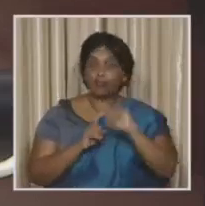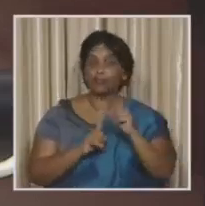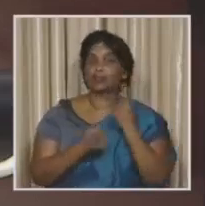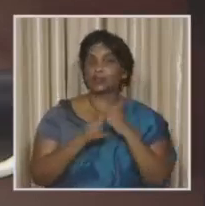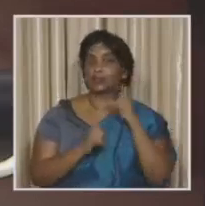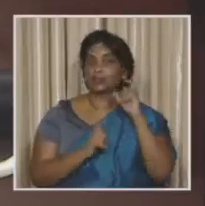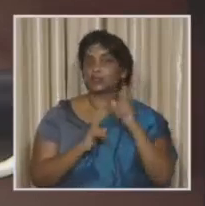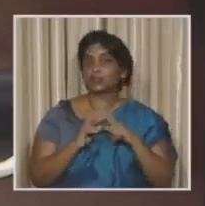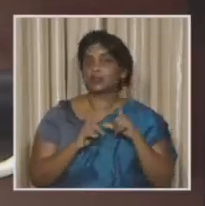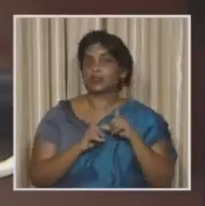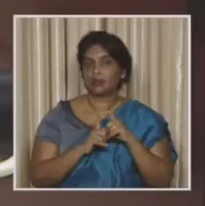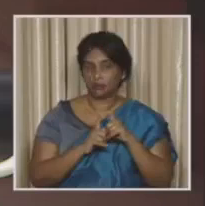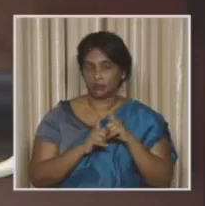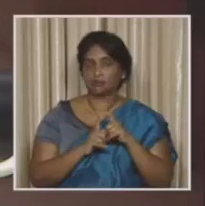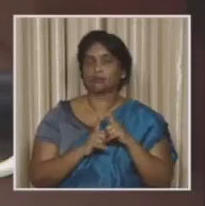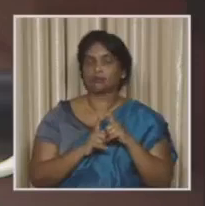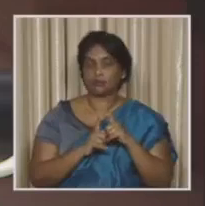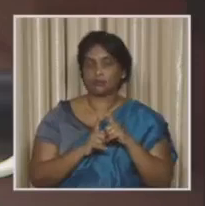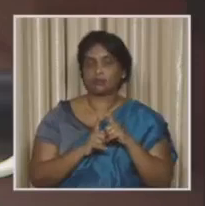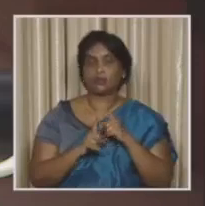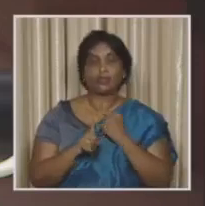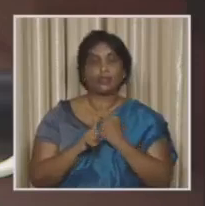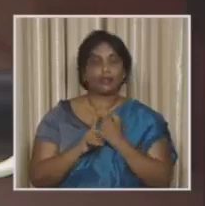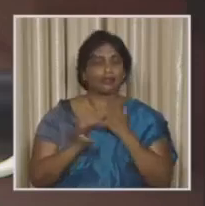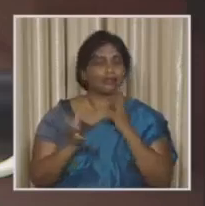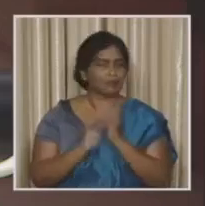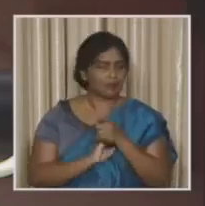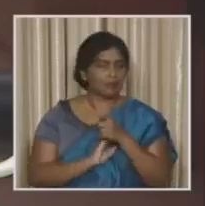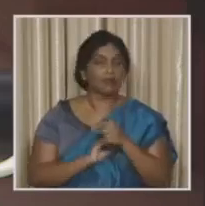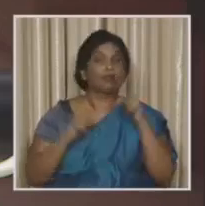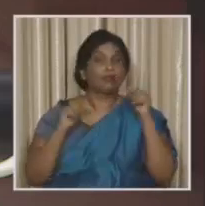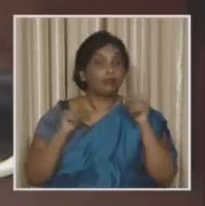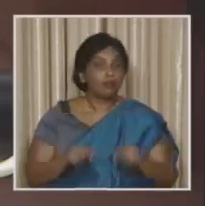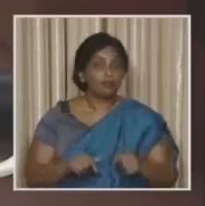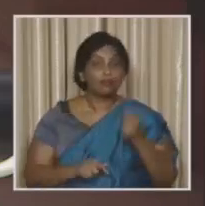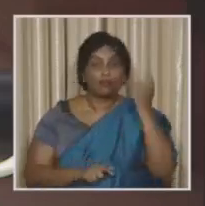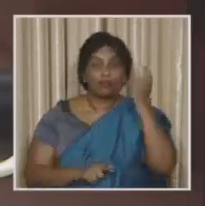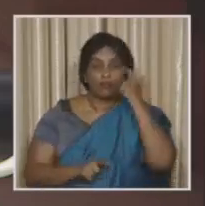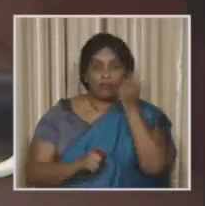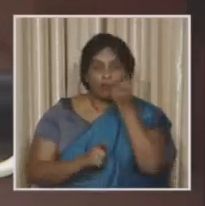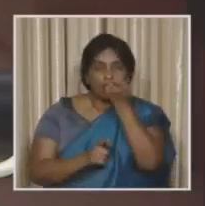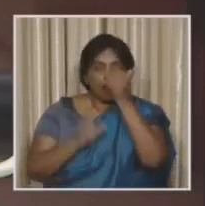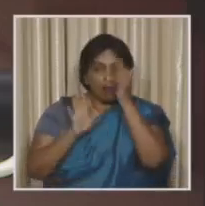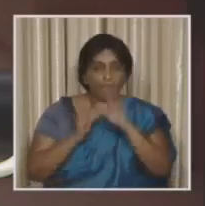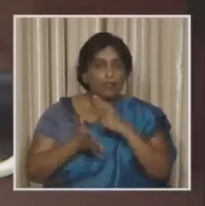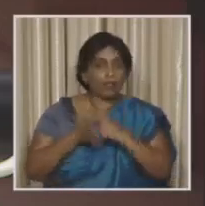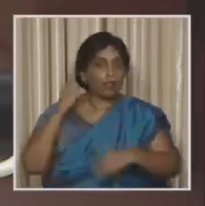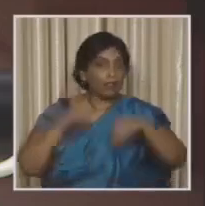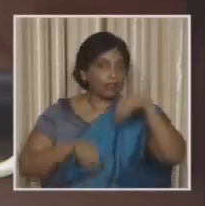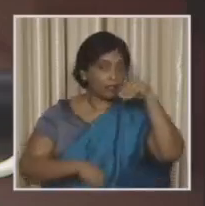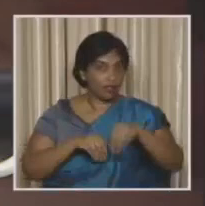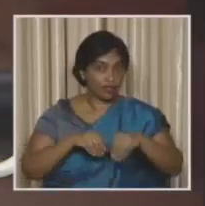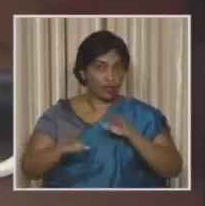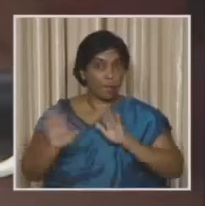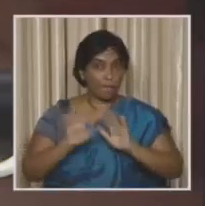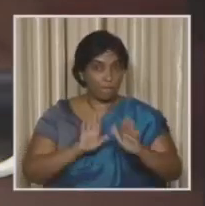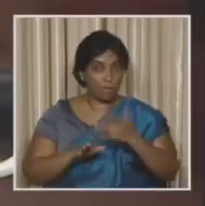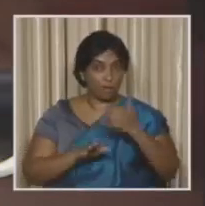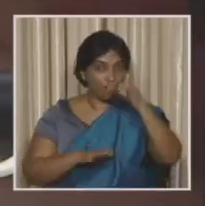තියෙනවා CID එක කිත්නිව අරගෙන. දැන් මම හිතනවා මොලේ කලඳක් තිබෙන දේශපාලන මෙහෙවීමක් තිබෙන නායකයෙක්